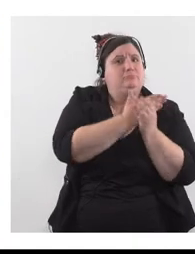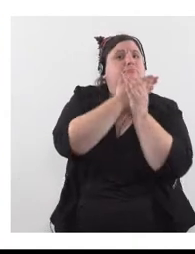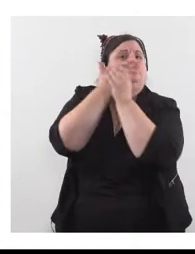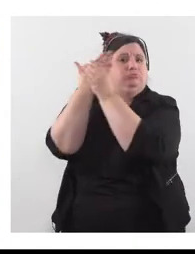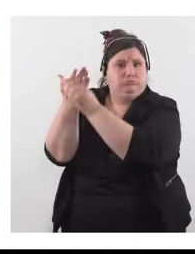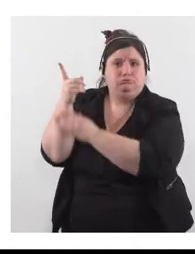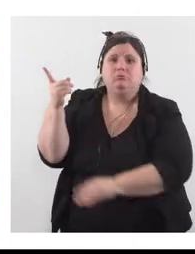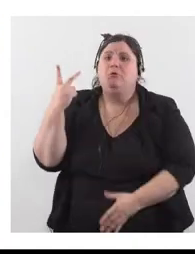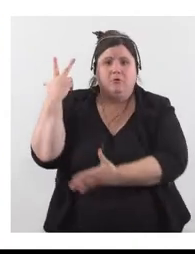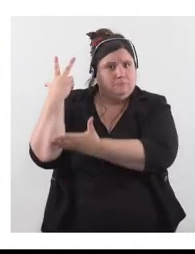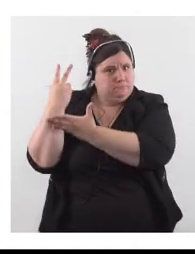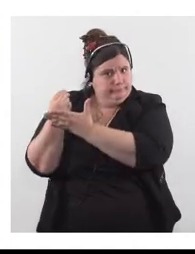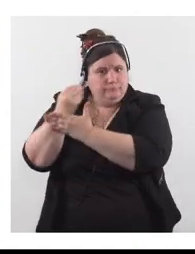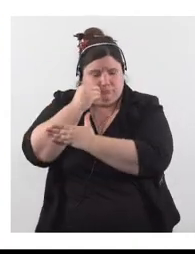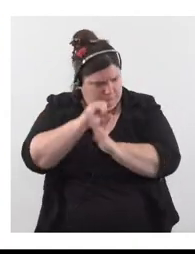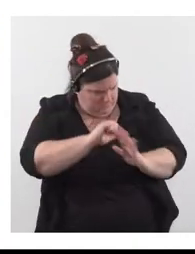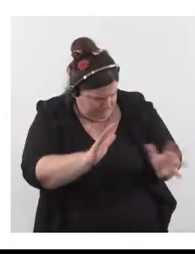m'ont soutenu juridiquement.